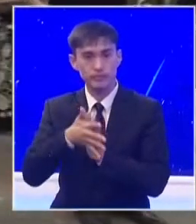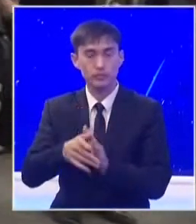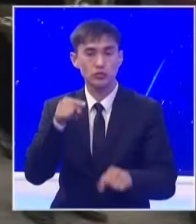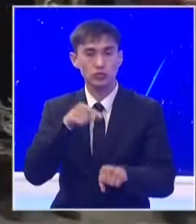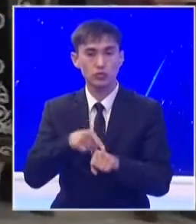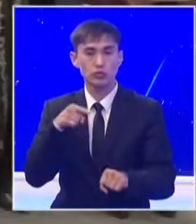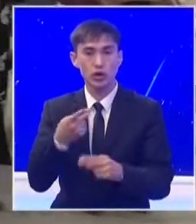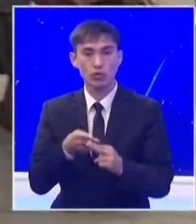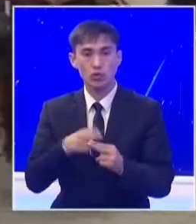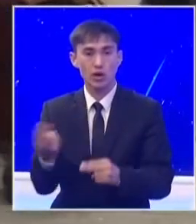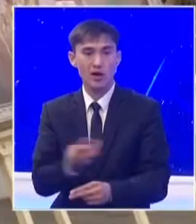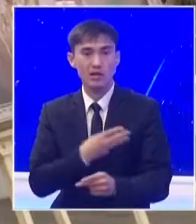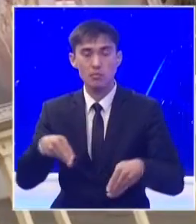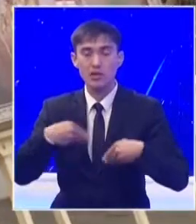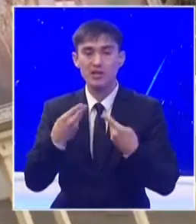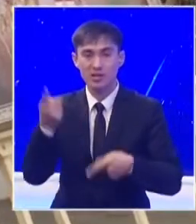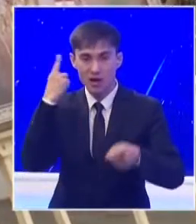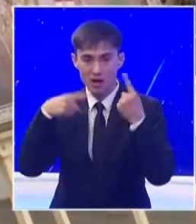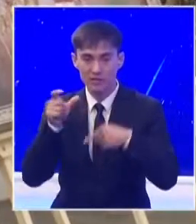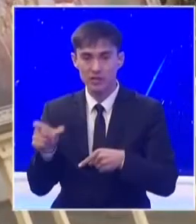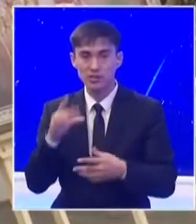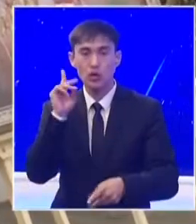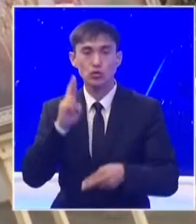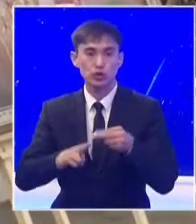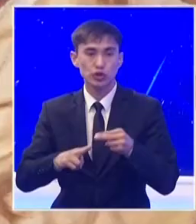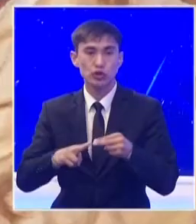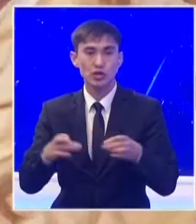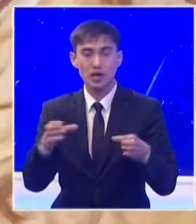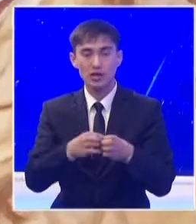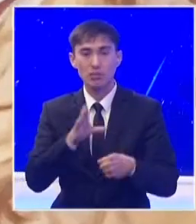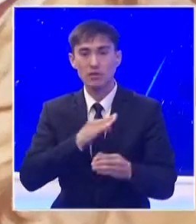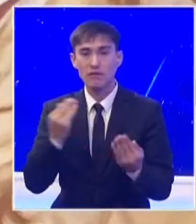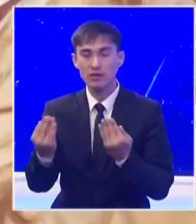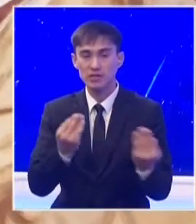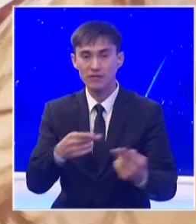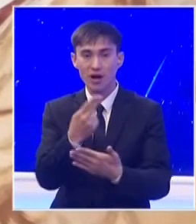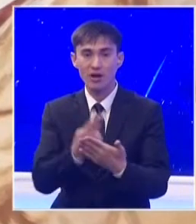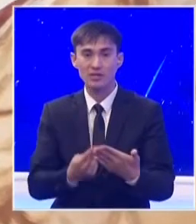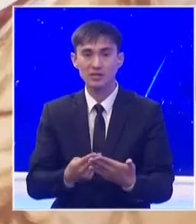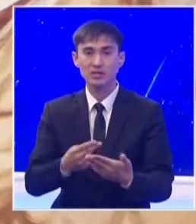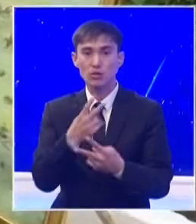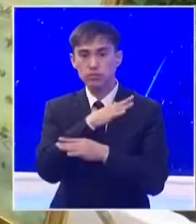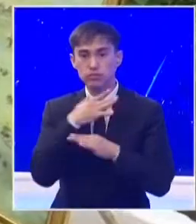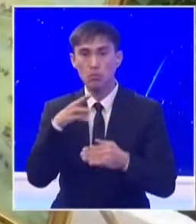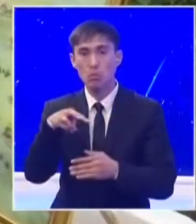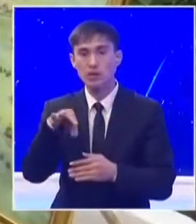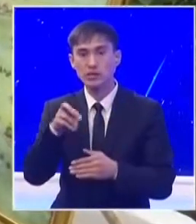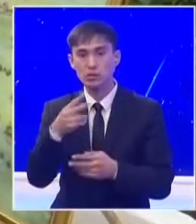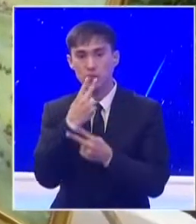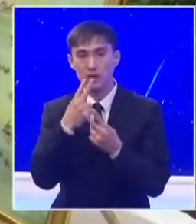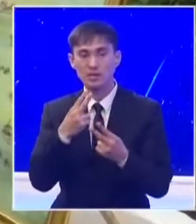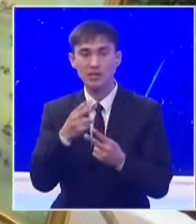которые хотел передать автор заключительным этапом торжества стала выставка картин постах написанных маслом нашли свое отражение